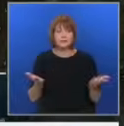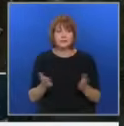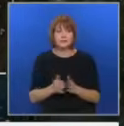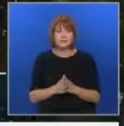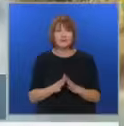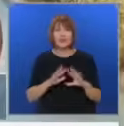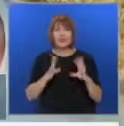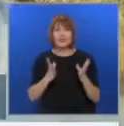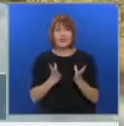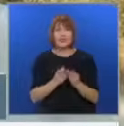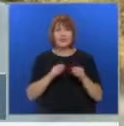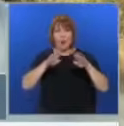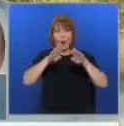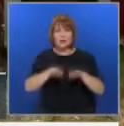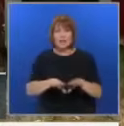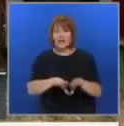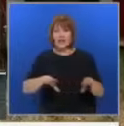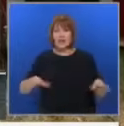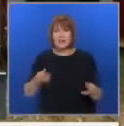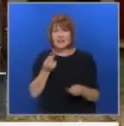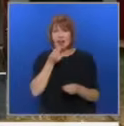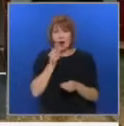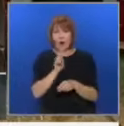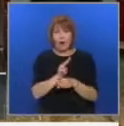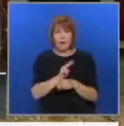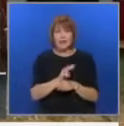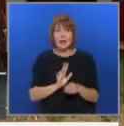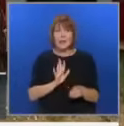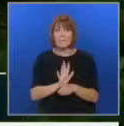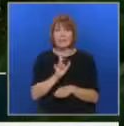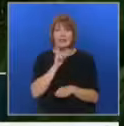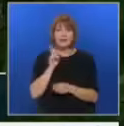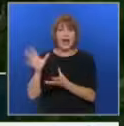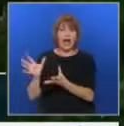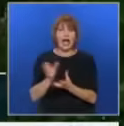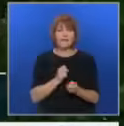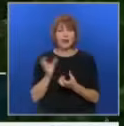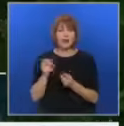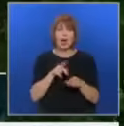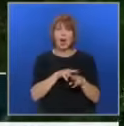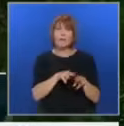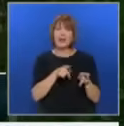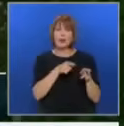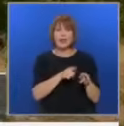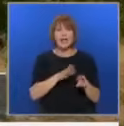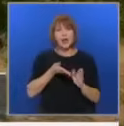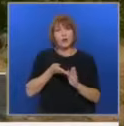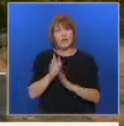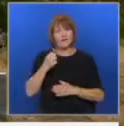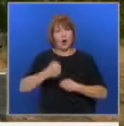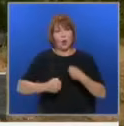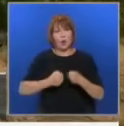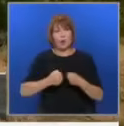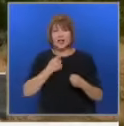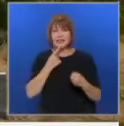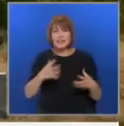Всичко става на масата отгоре, както си му видбал. 15 души са евакуирани и са настанени при роднини. Някои тръгват с колите си, за да